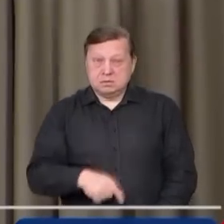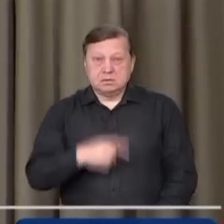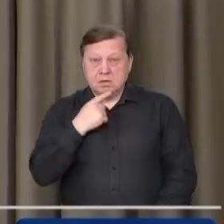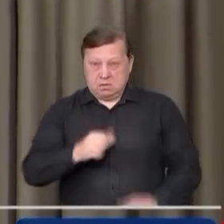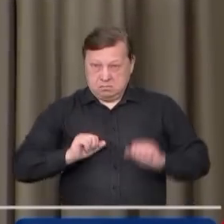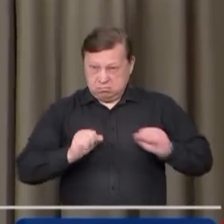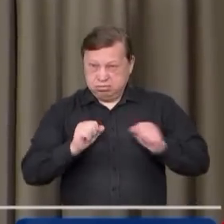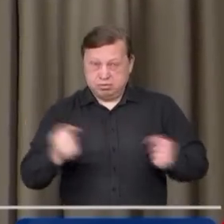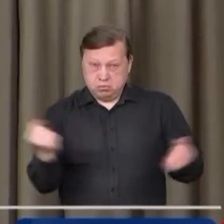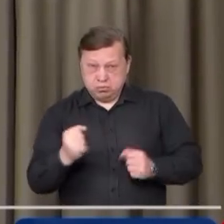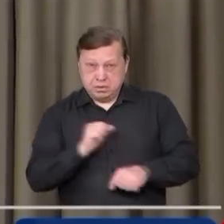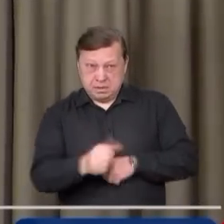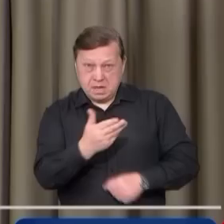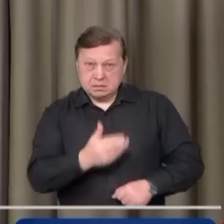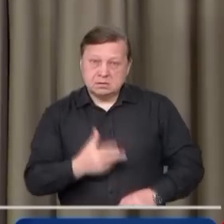Europie?